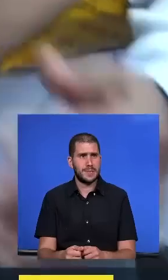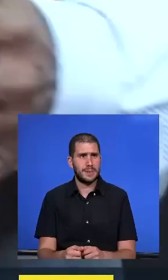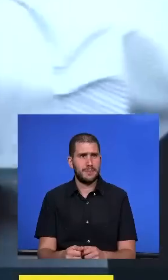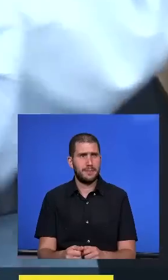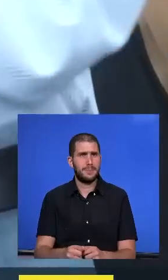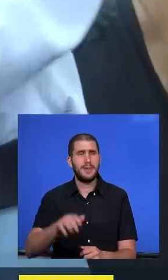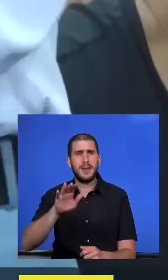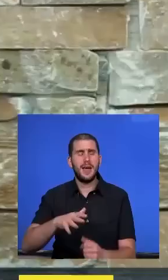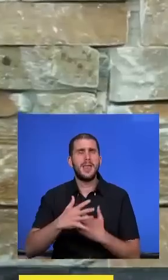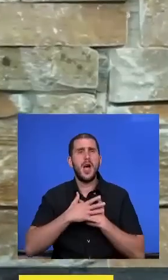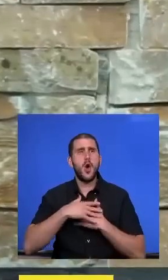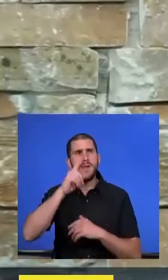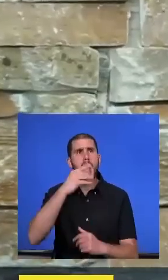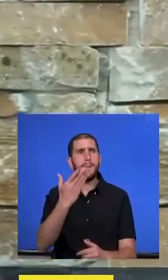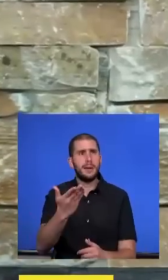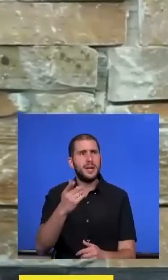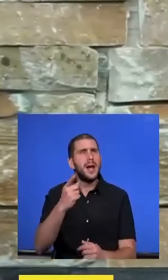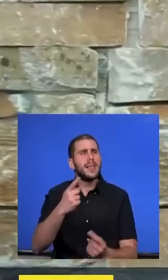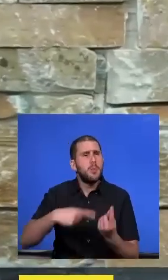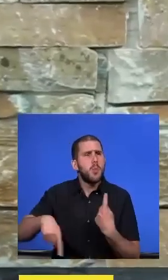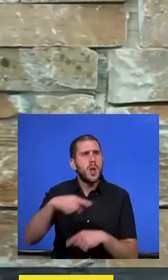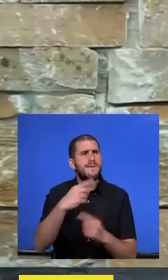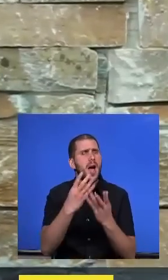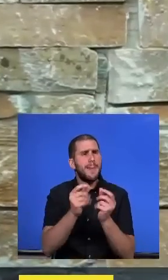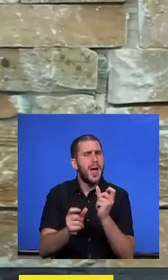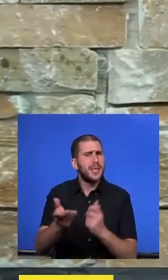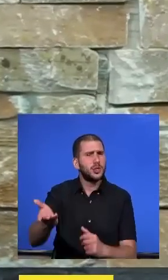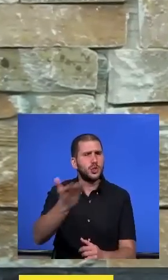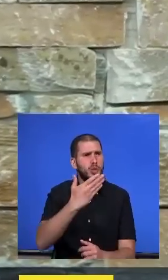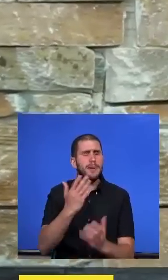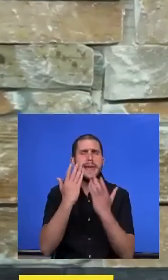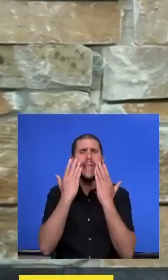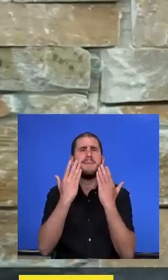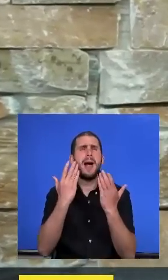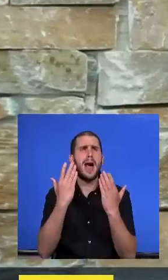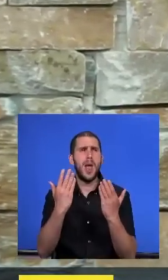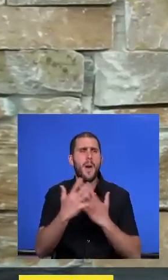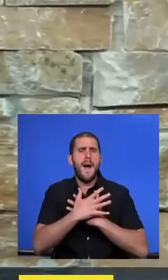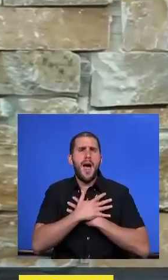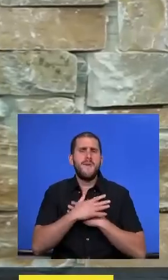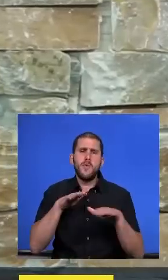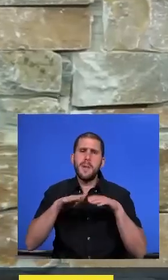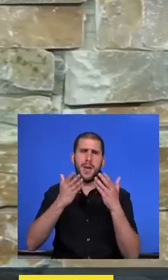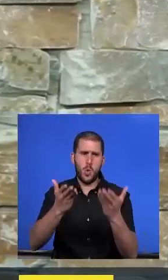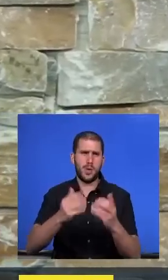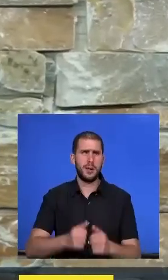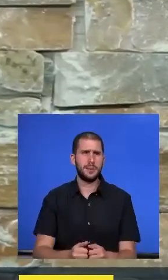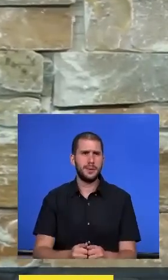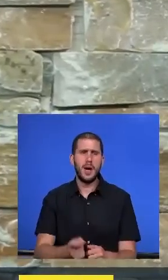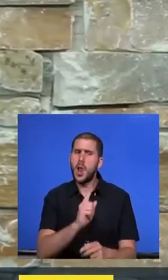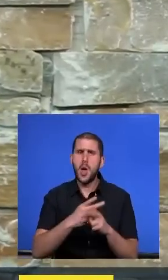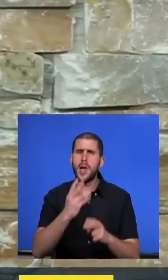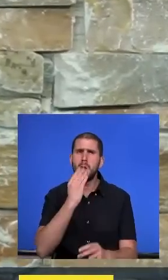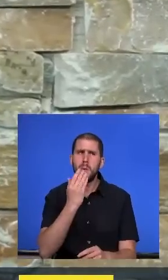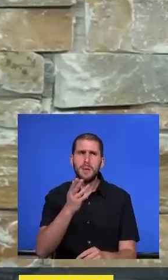הדור של אבא מוקף בכל כך הרבה אנשים שהתפללו, אהבו וברכו אותך. לא רק